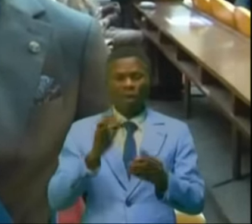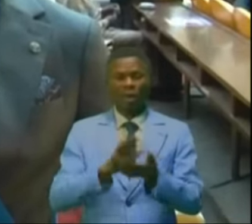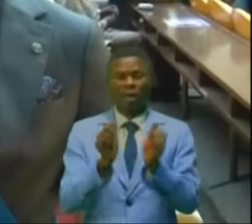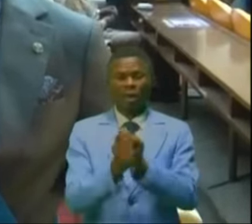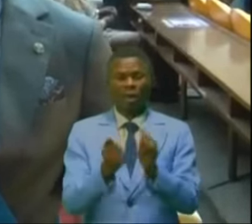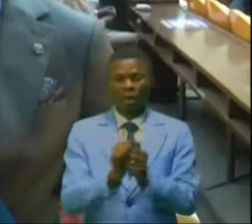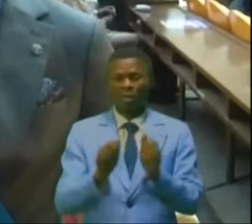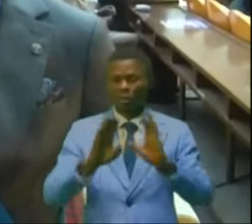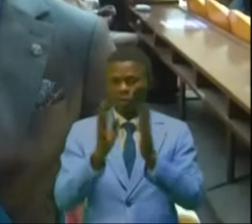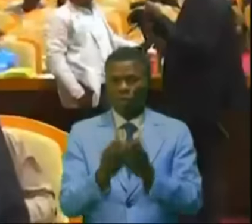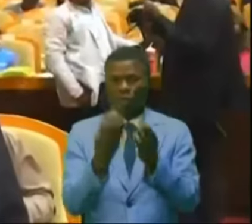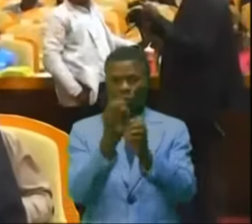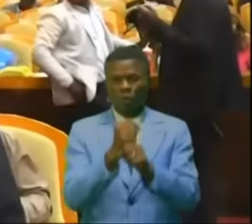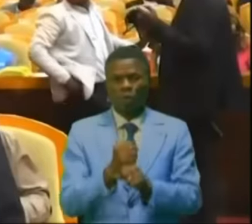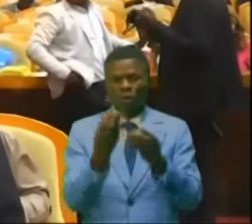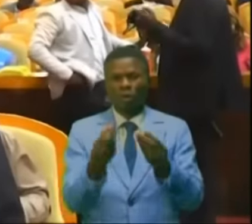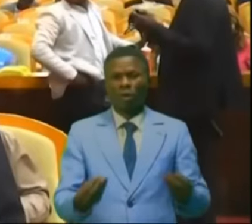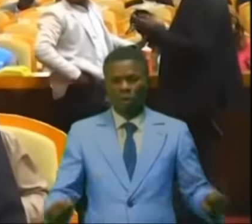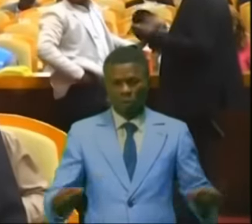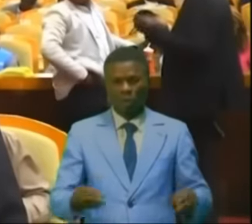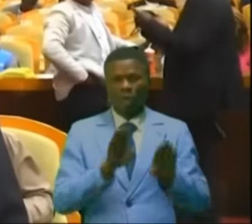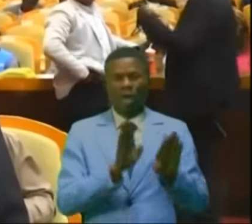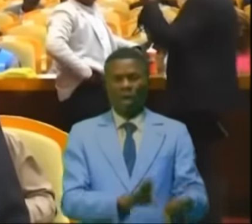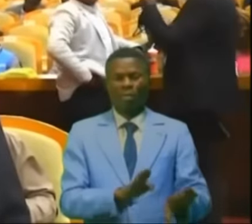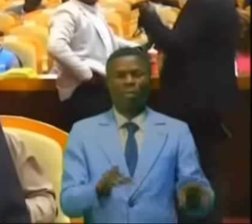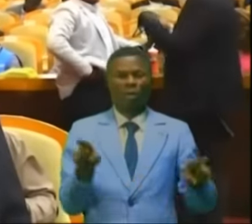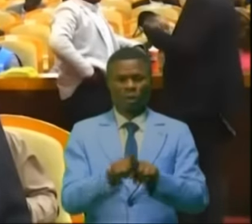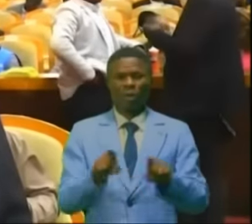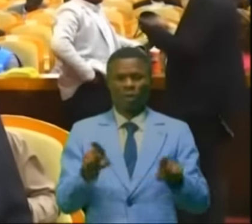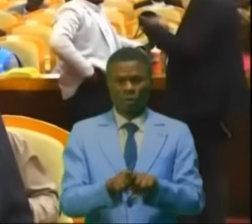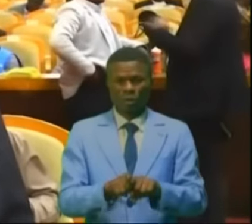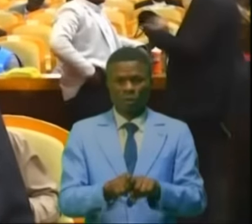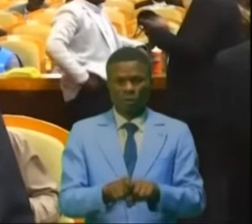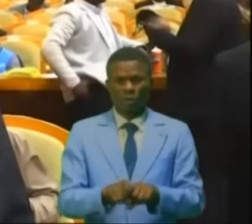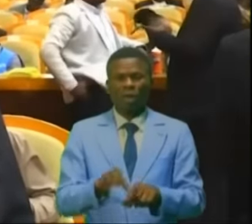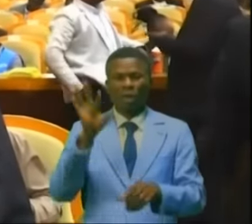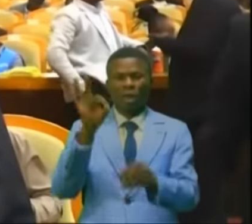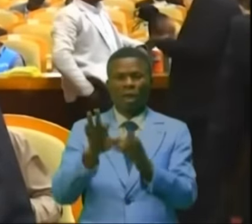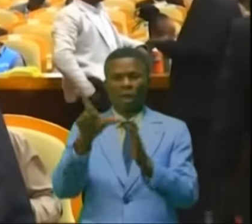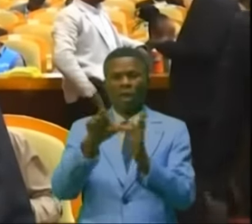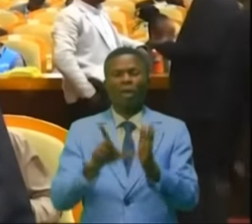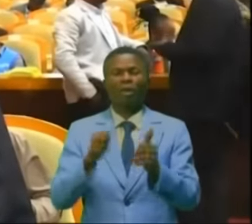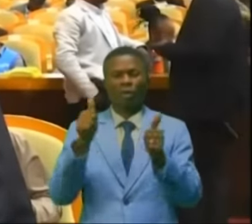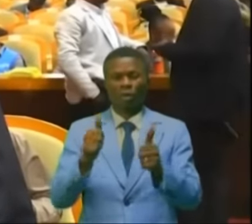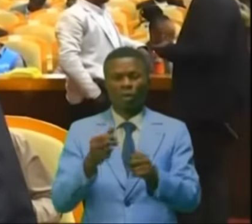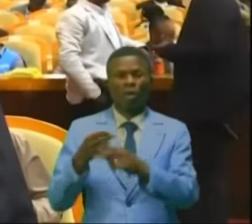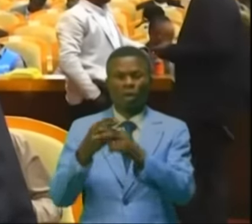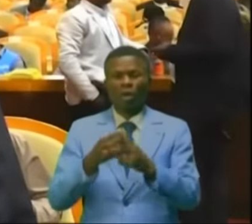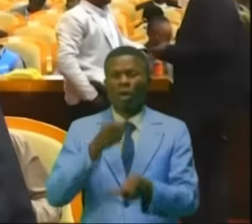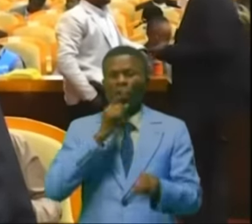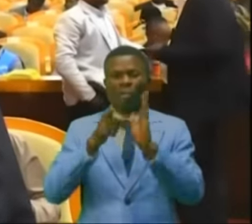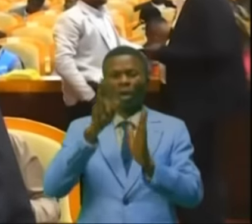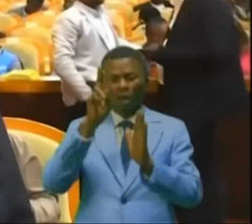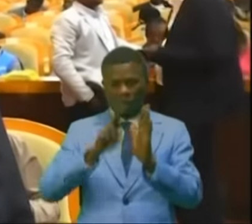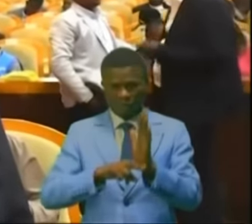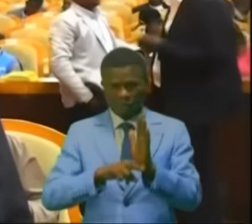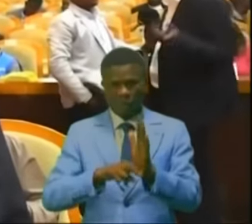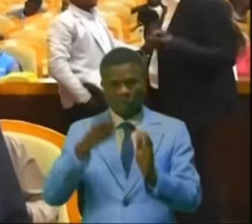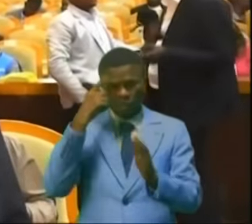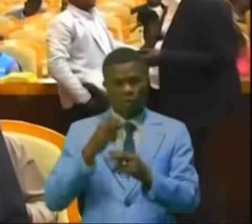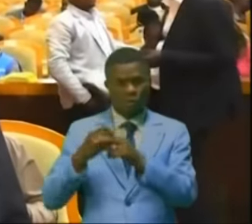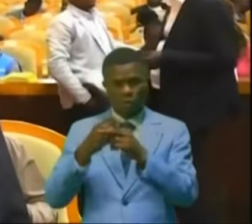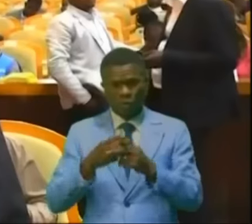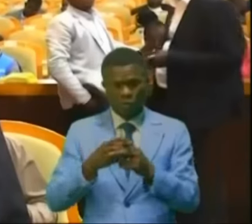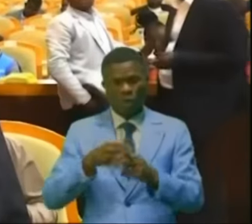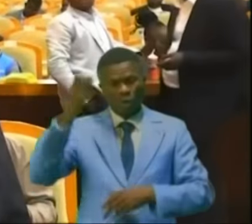leurs problèmes soient résolus. C'est les mêmes attentes pratiquement, hein, faire des bonnes lois et surtout le contrôle parlementaire pour veiller à ce que